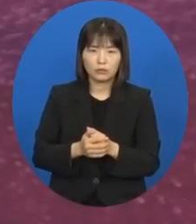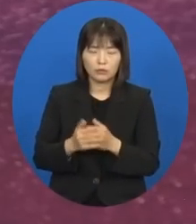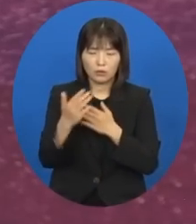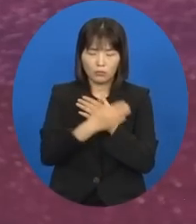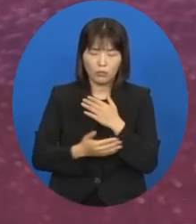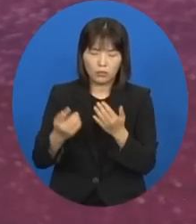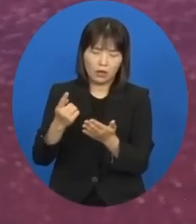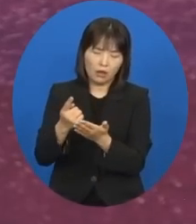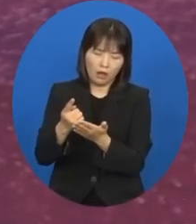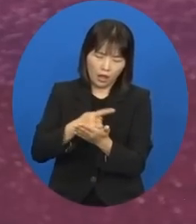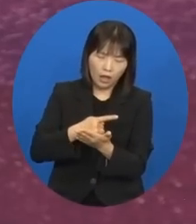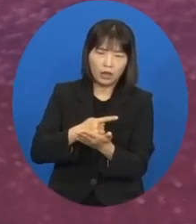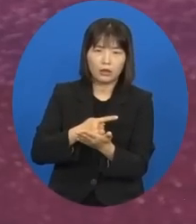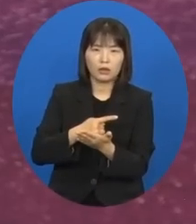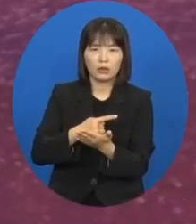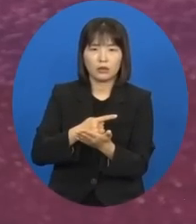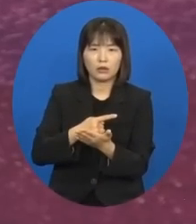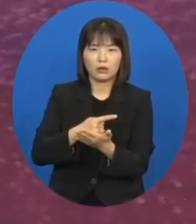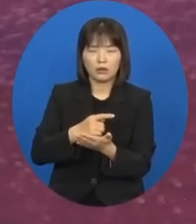급격히